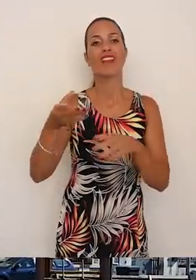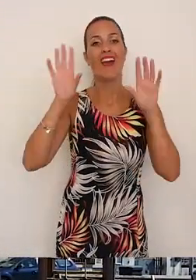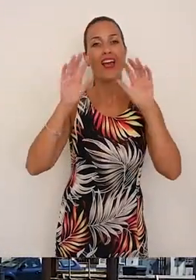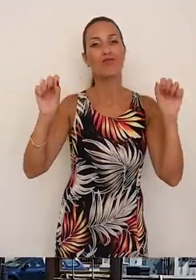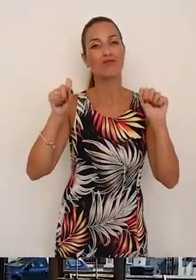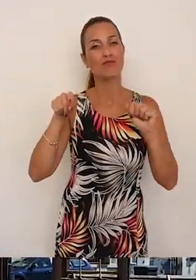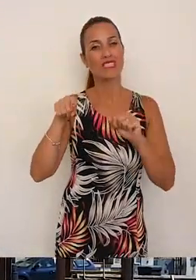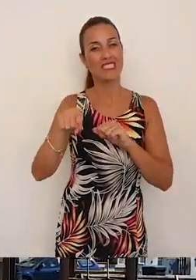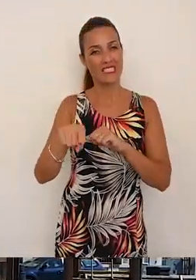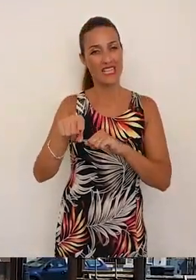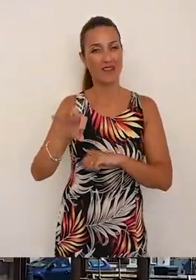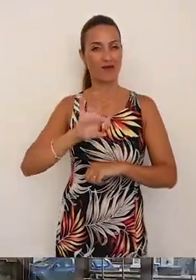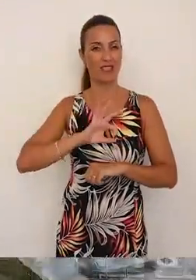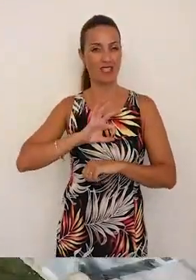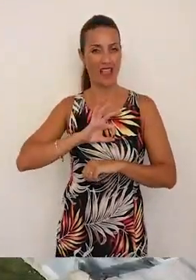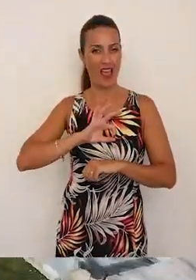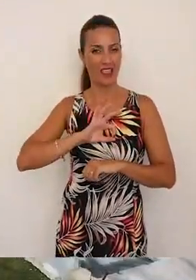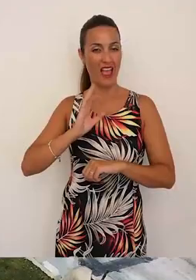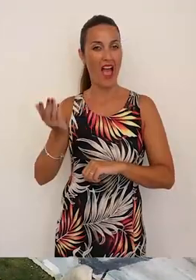medaglia d'argento al valore militare.